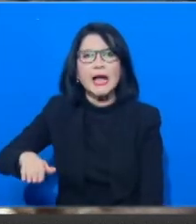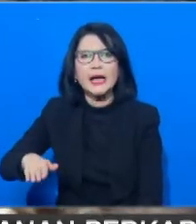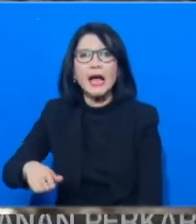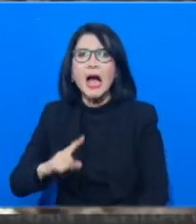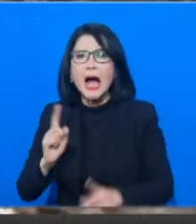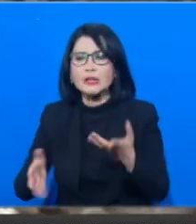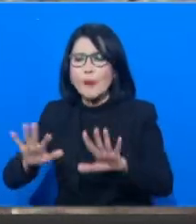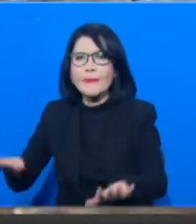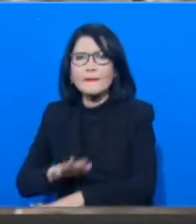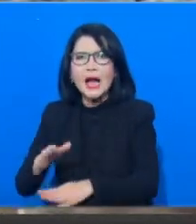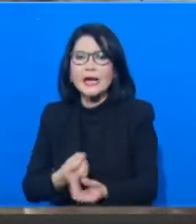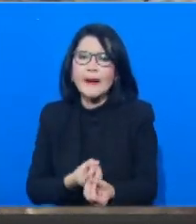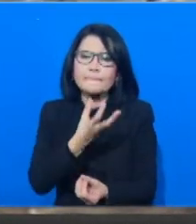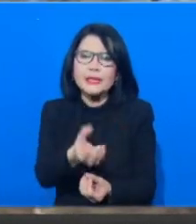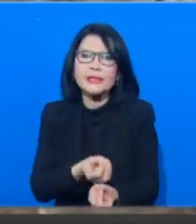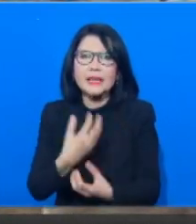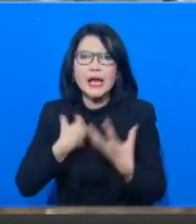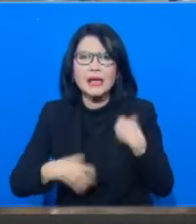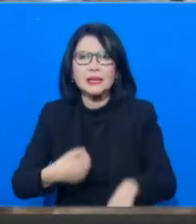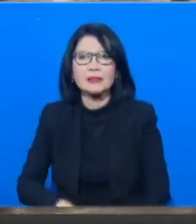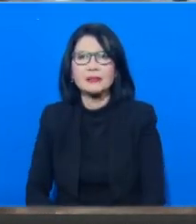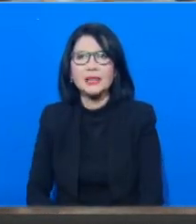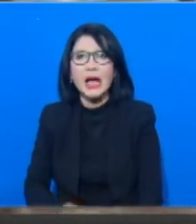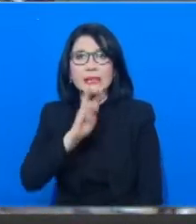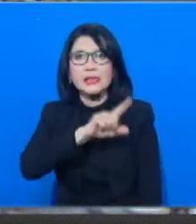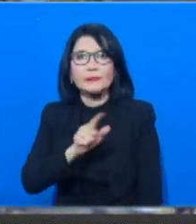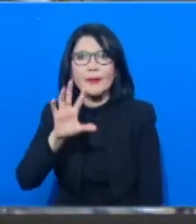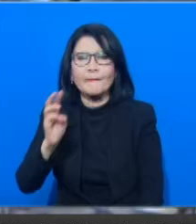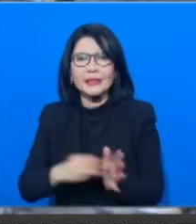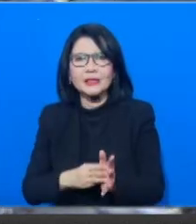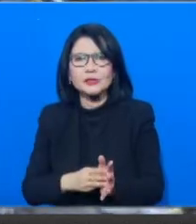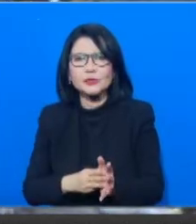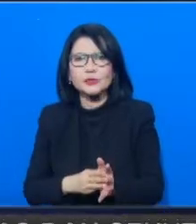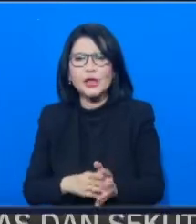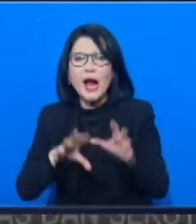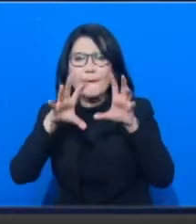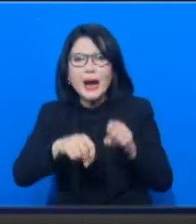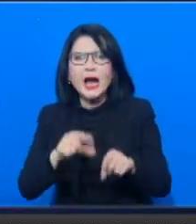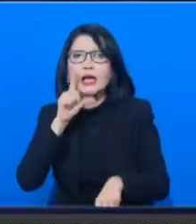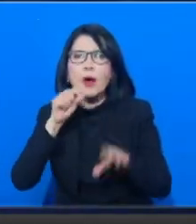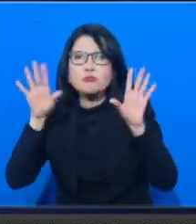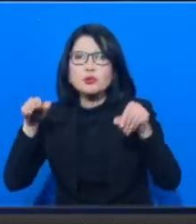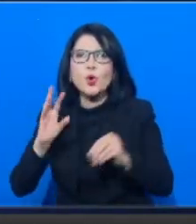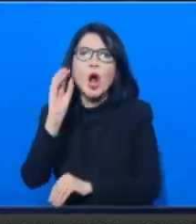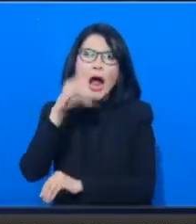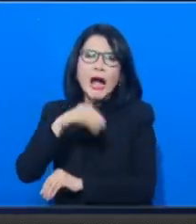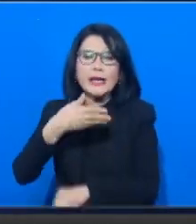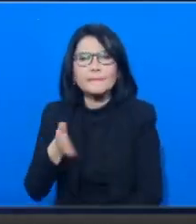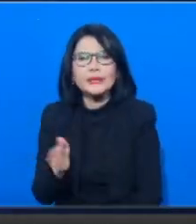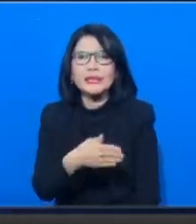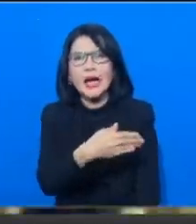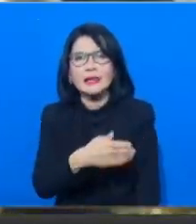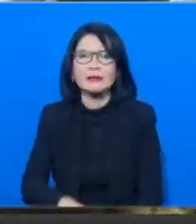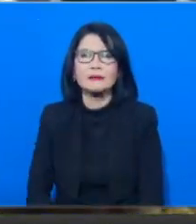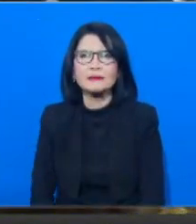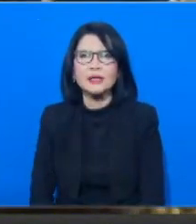ternak. Ular berukuran 3-5 meter ini juga kerap memangsa ternak seperti burung, ayam, ikan, serta unggas